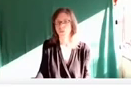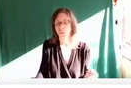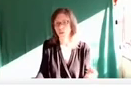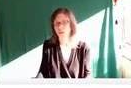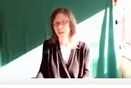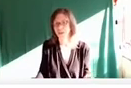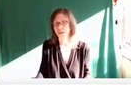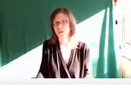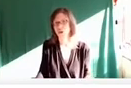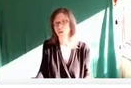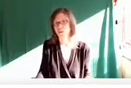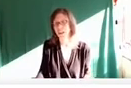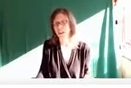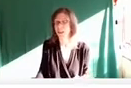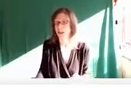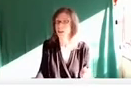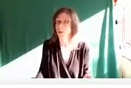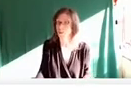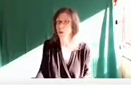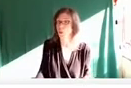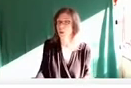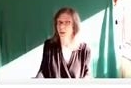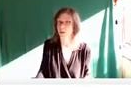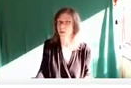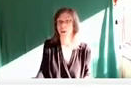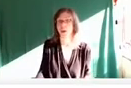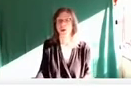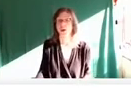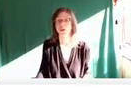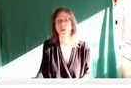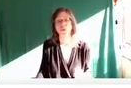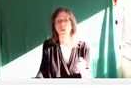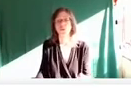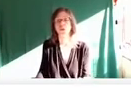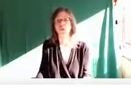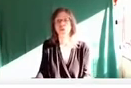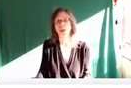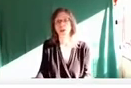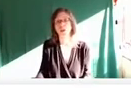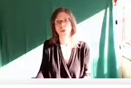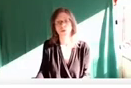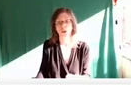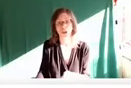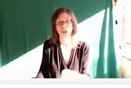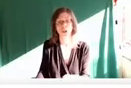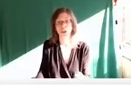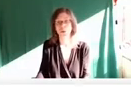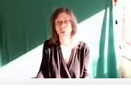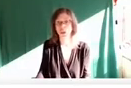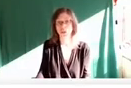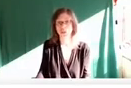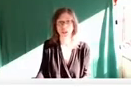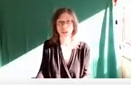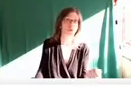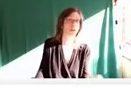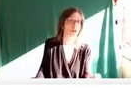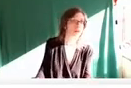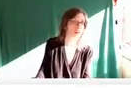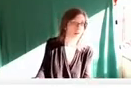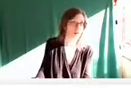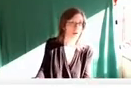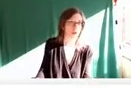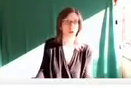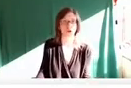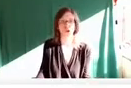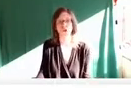qui mettent des exigences, des guidelines, mais même des contraintes. Si vous voulez avoir d'autres subventions, il va falloir que les données soient disponibles de votre